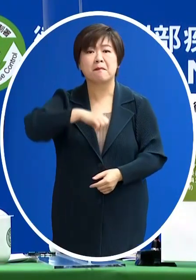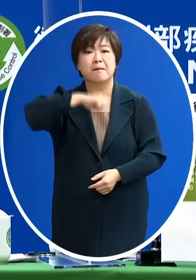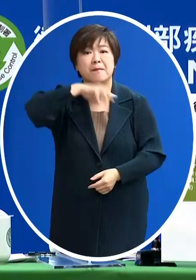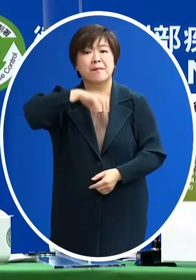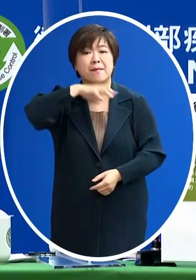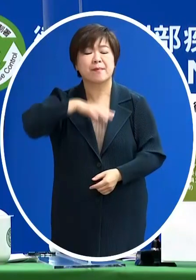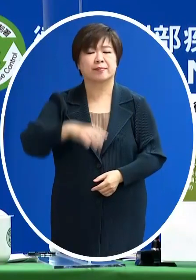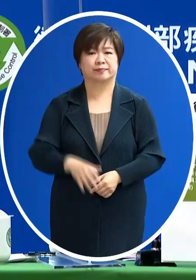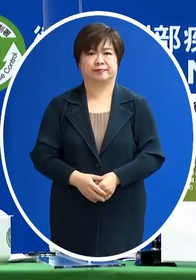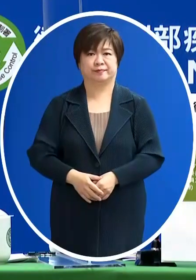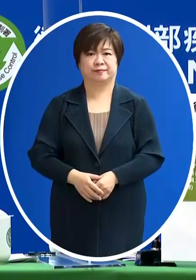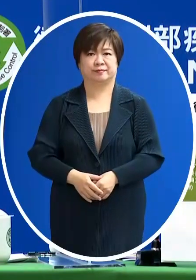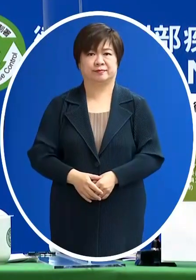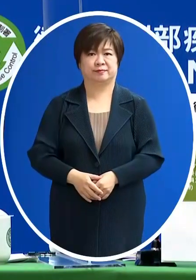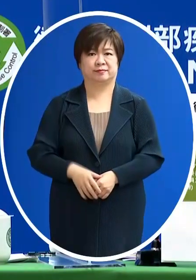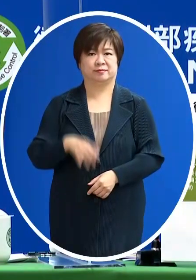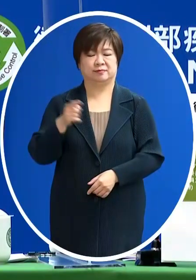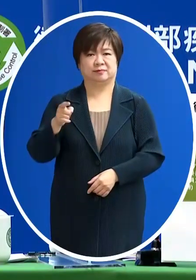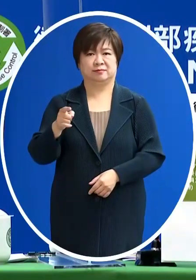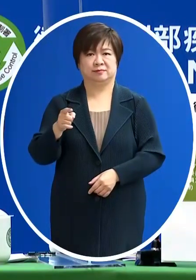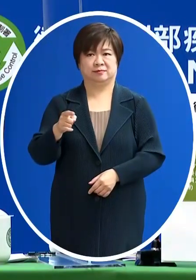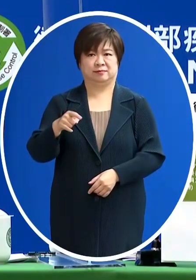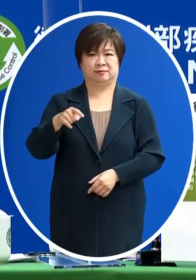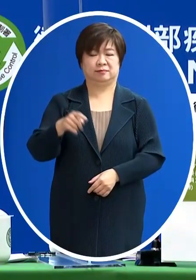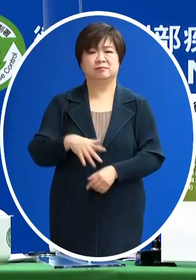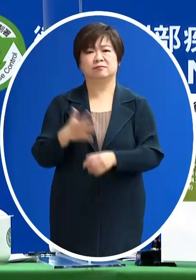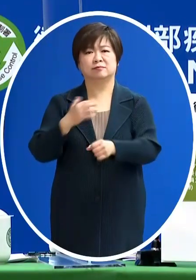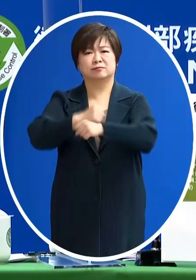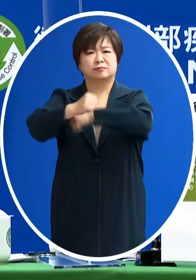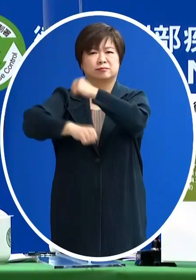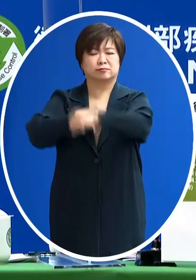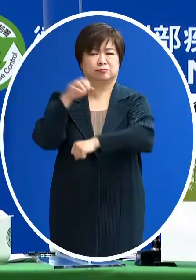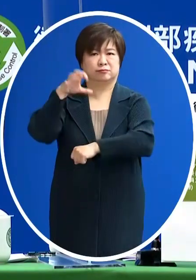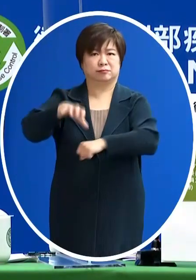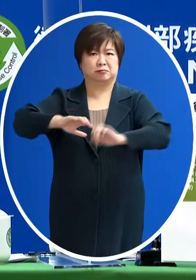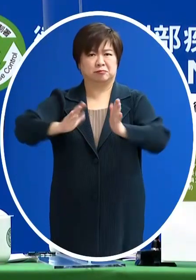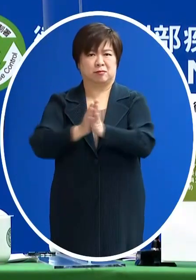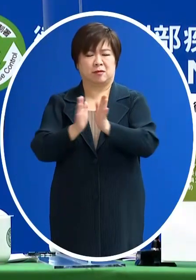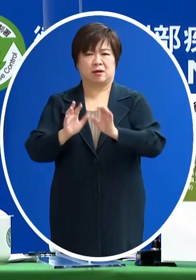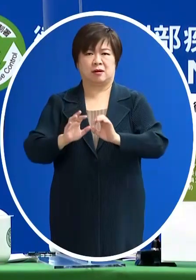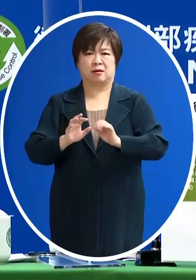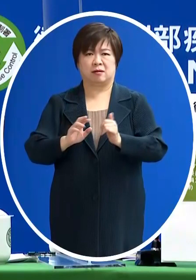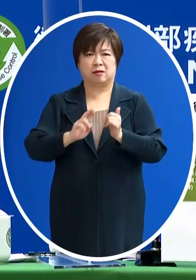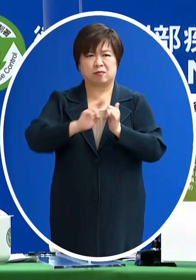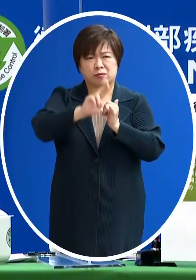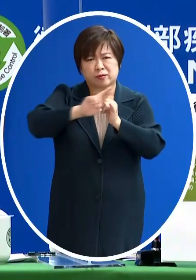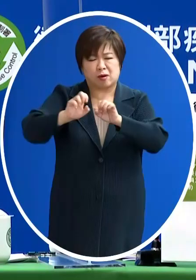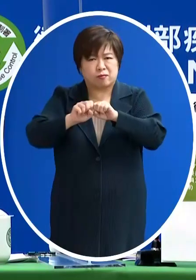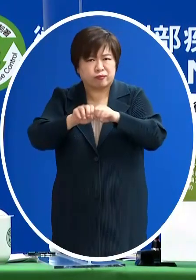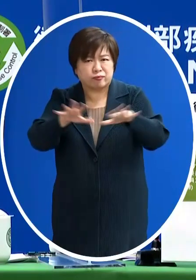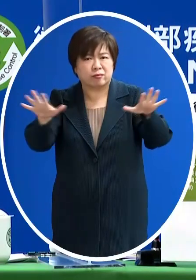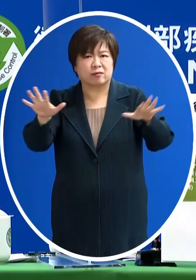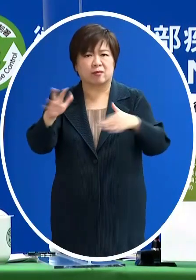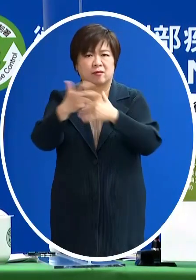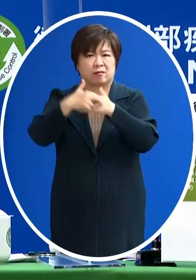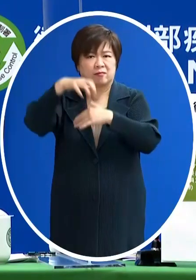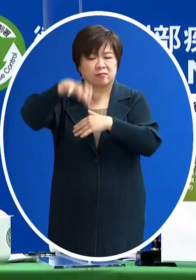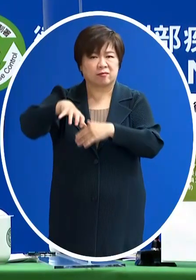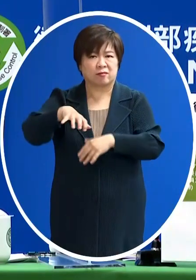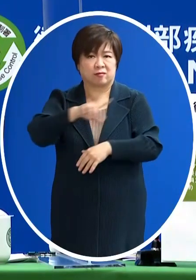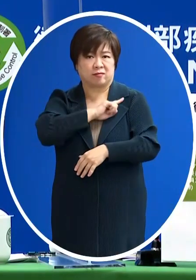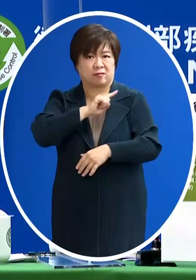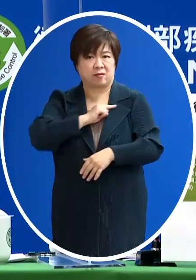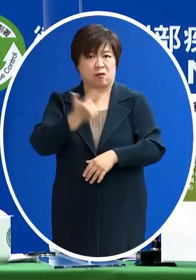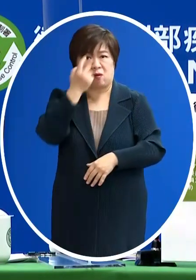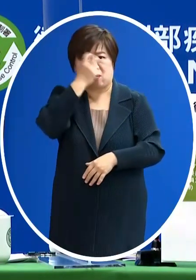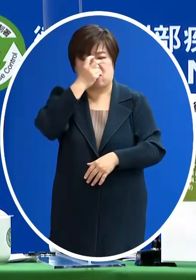时候，那就自己的单位也来通知，那然后马上通知卫生局，自己也做了快筛